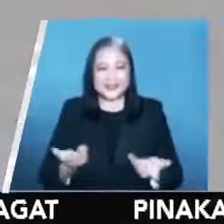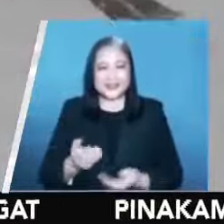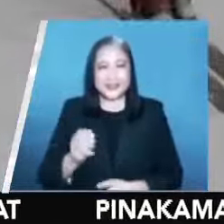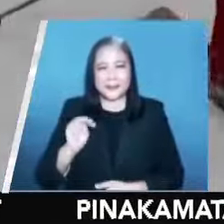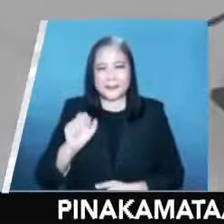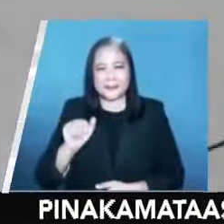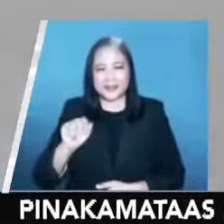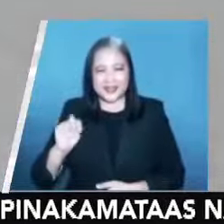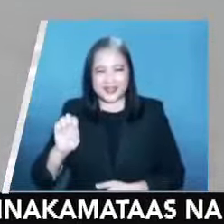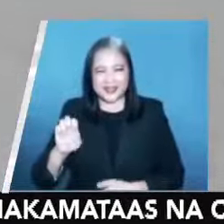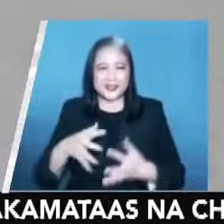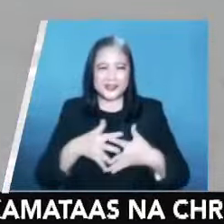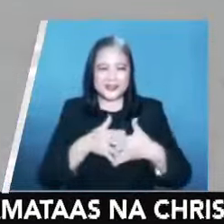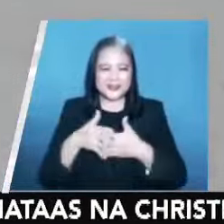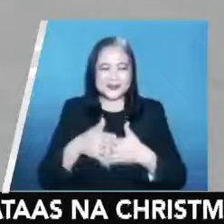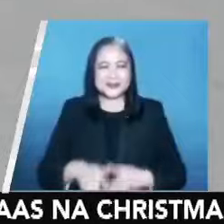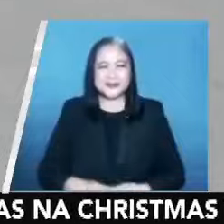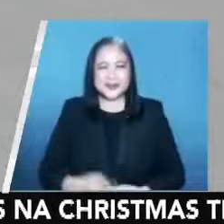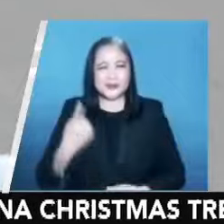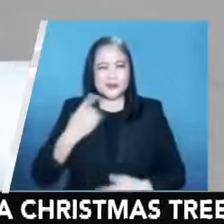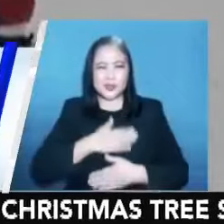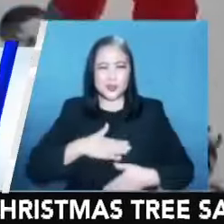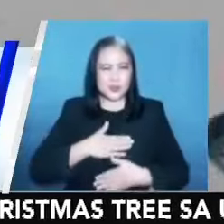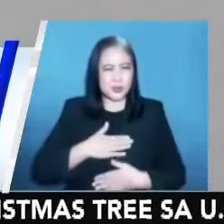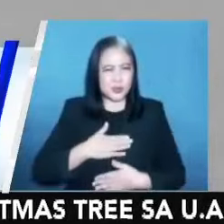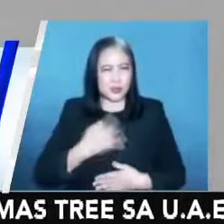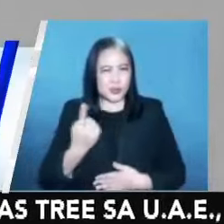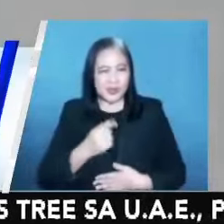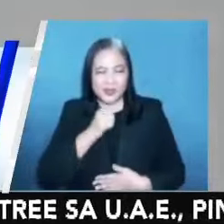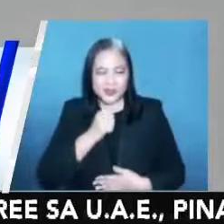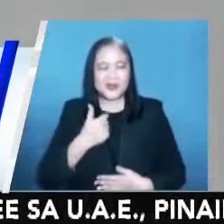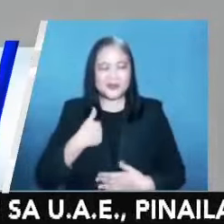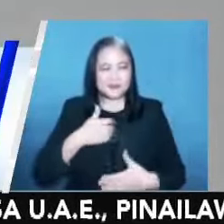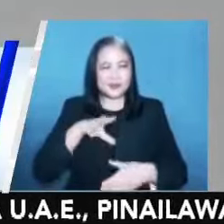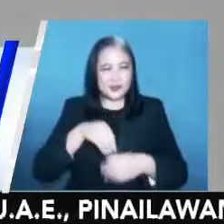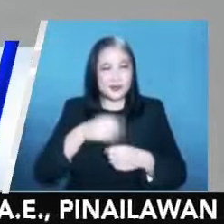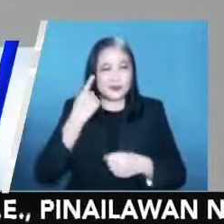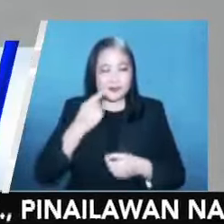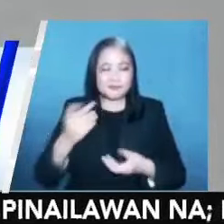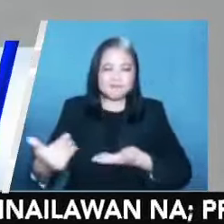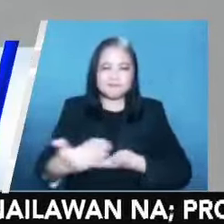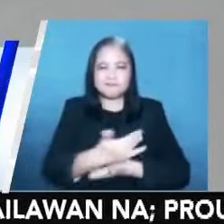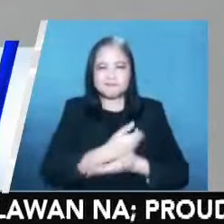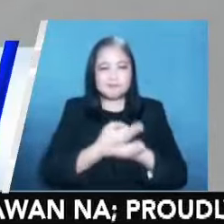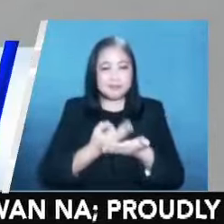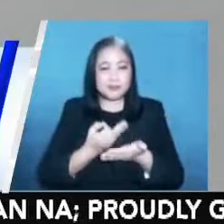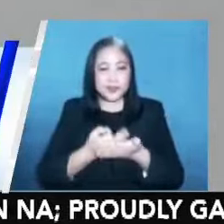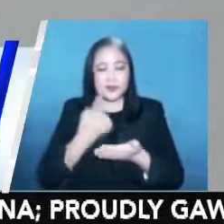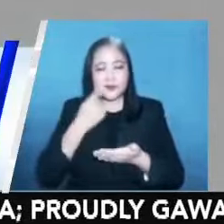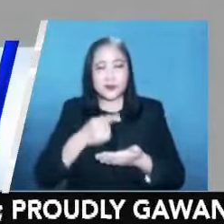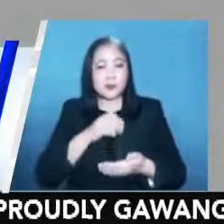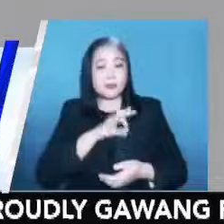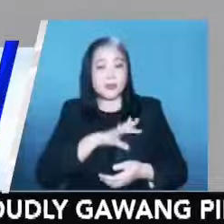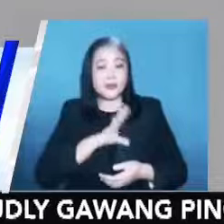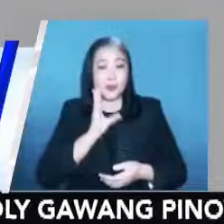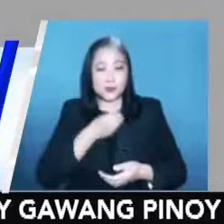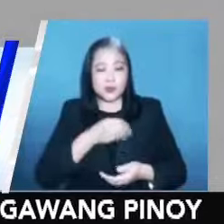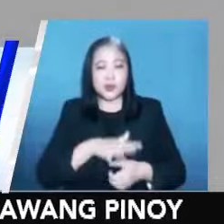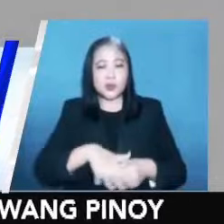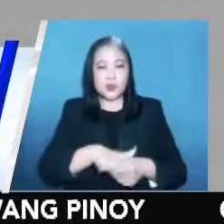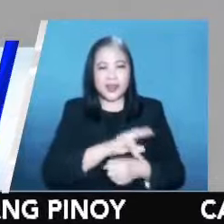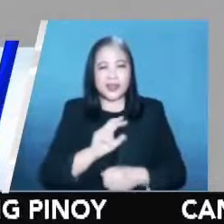po for enjoyment po yan. Lumahok sila para makalikom ng pera para sa mga beneficiary ng isang local non-profit